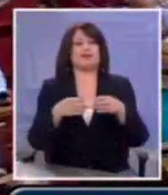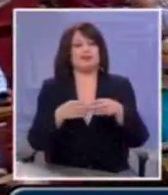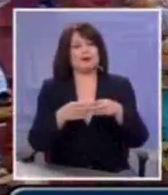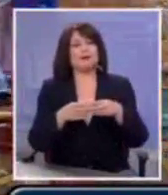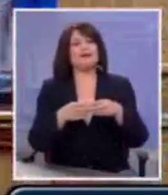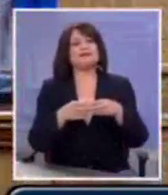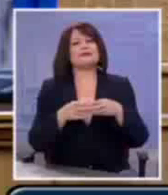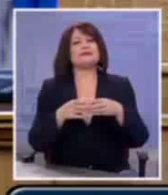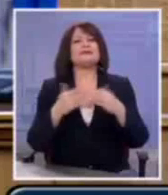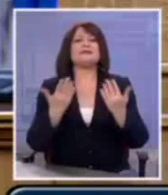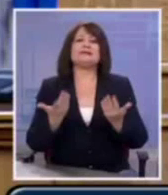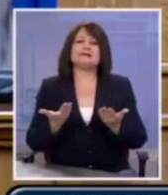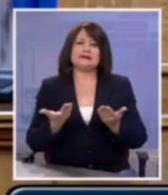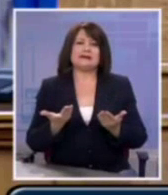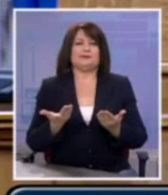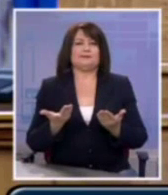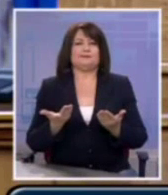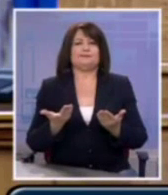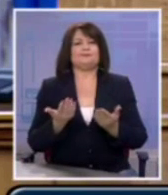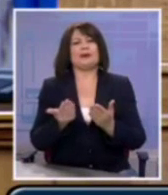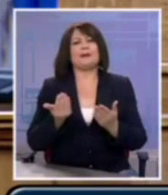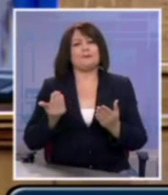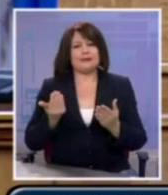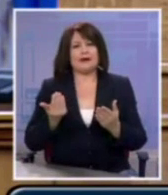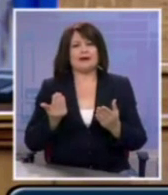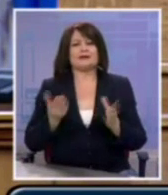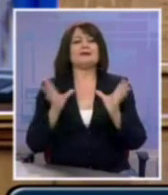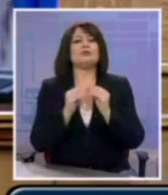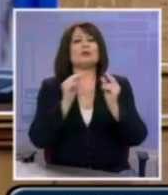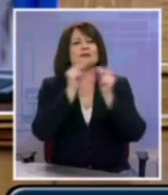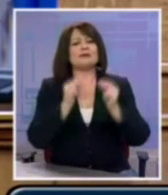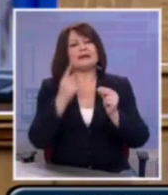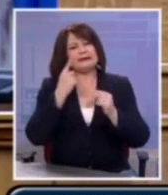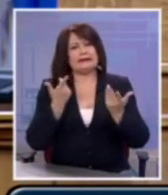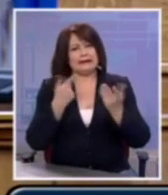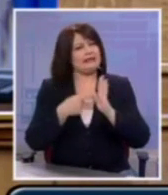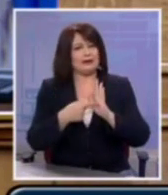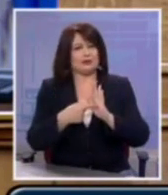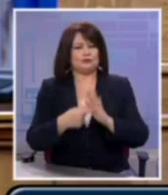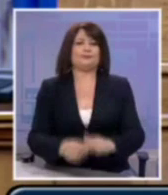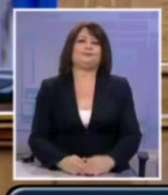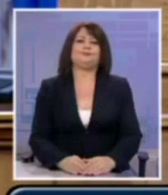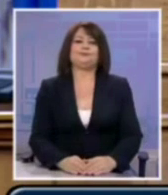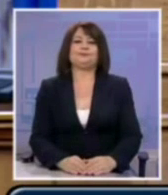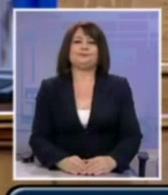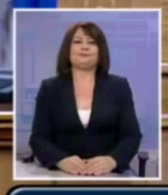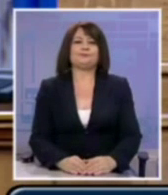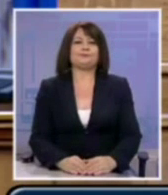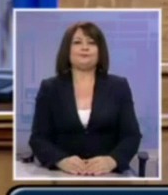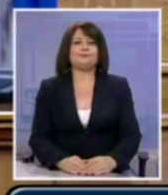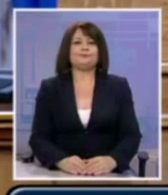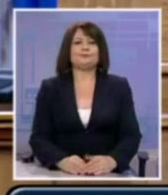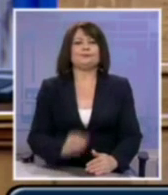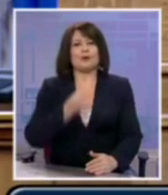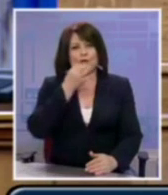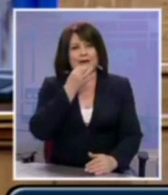τι αντιπροσωπεύουν τα προκαταρκτικά της συμπεράσματα. Μετά την δική μου